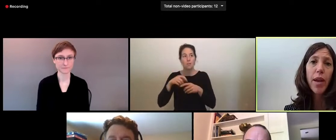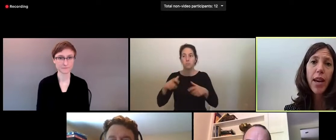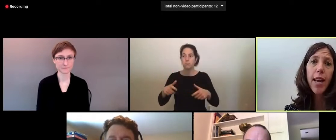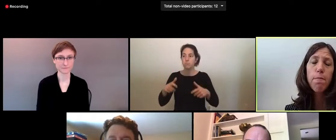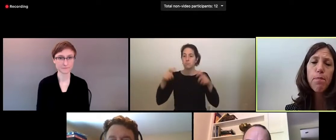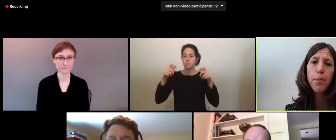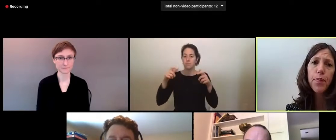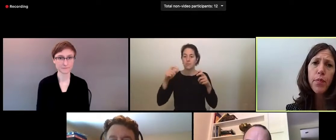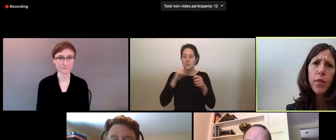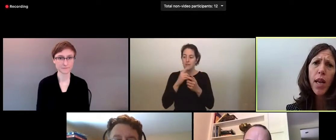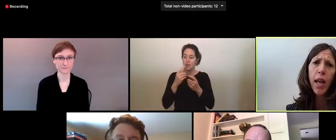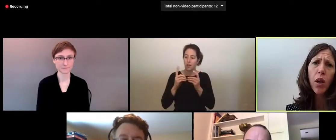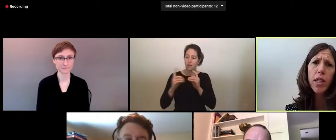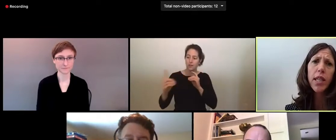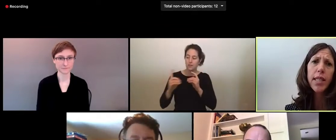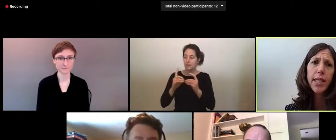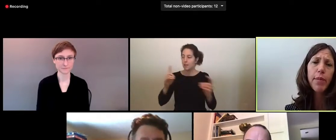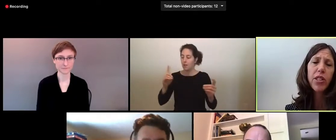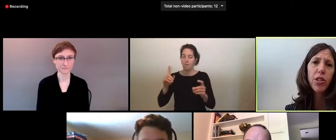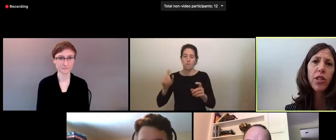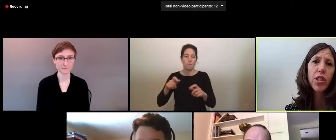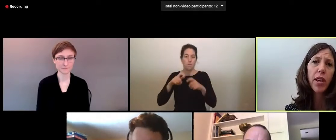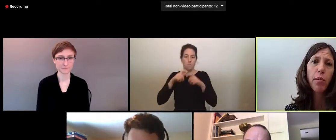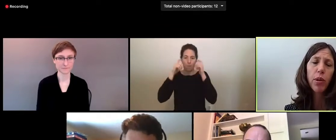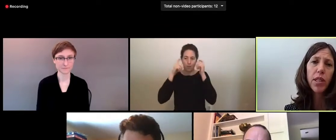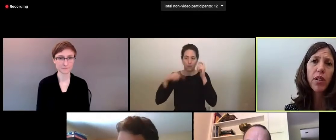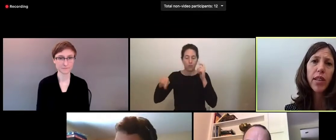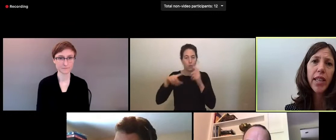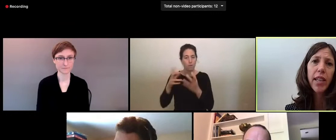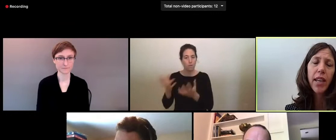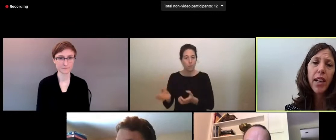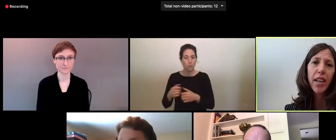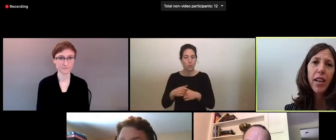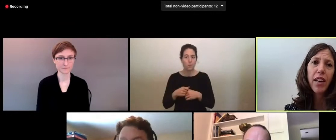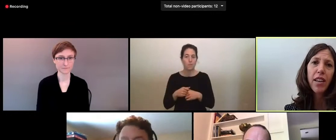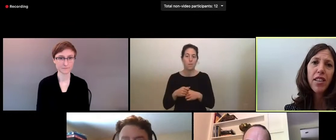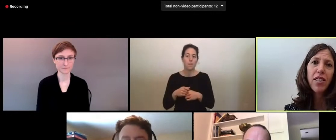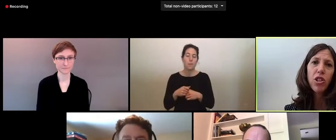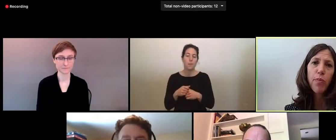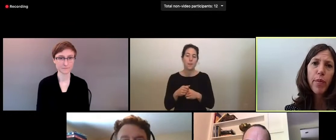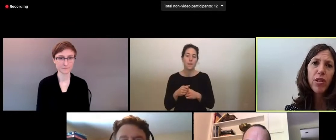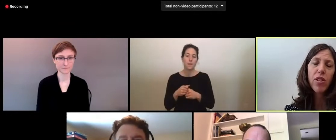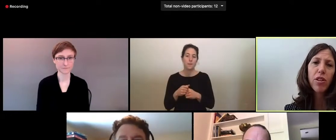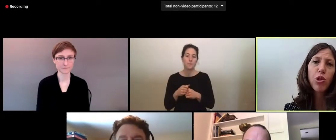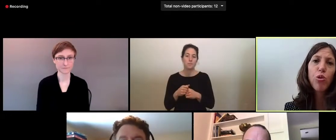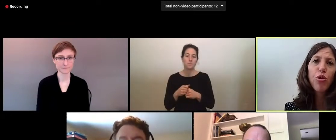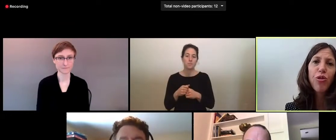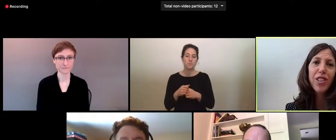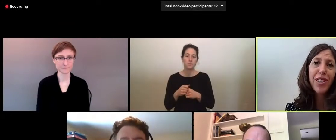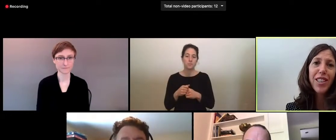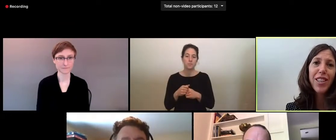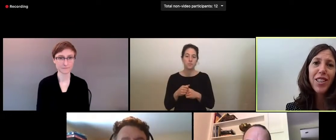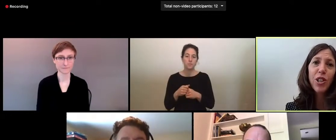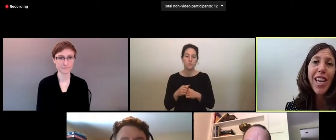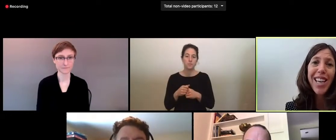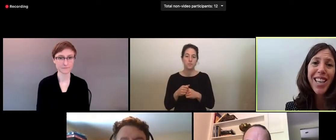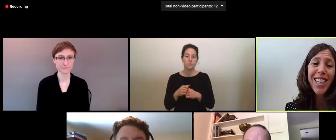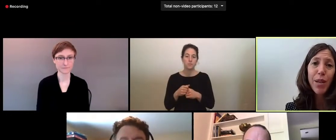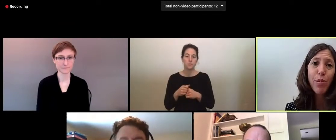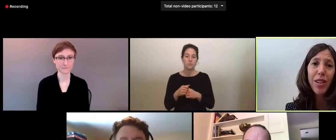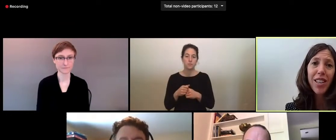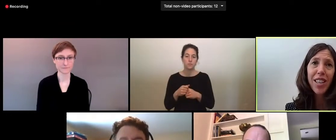d'être séparé. Alors, ces mesures sont importantes et je pense encore trouver